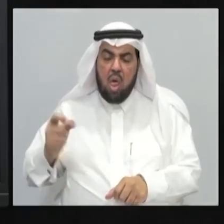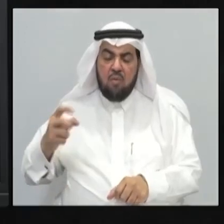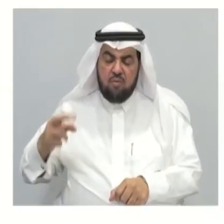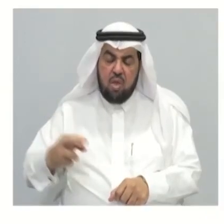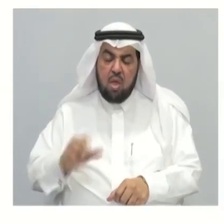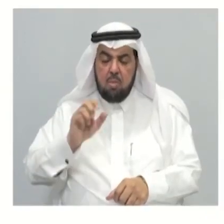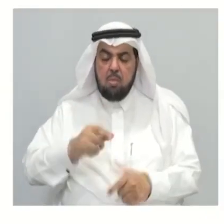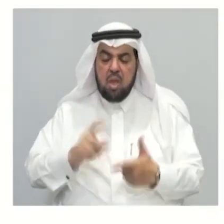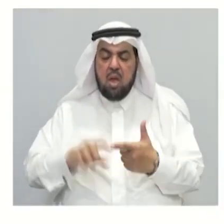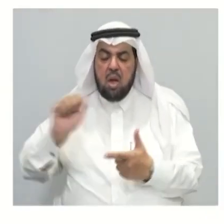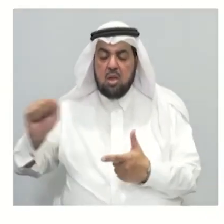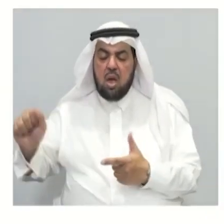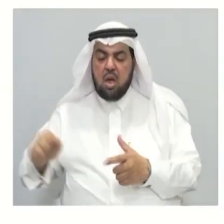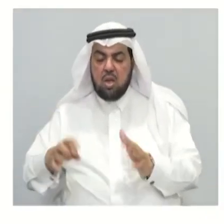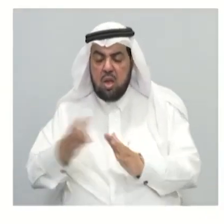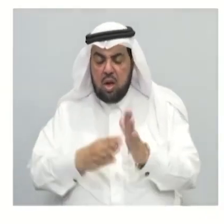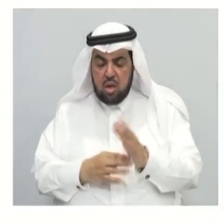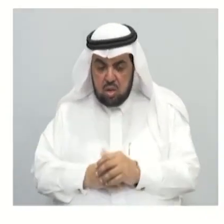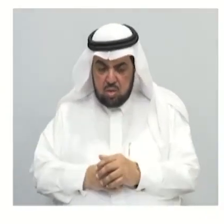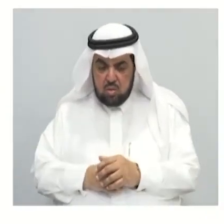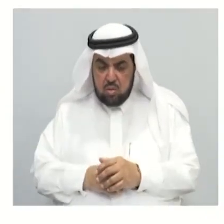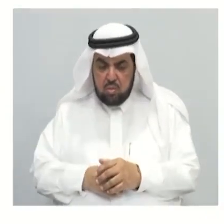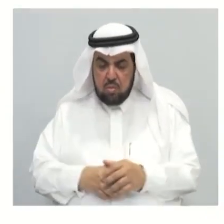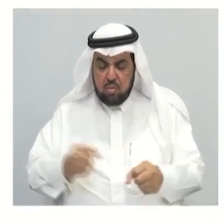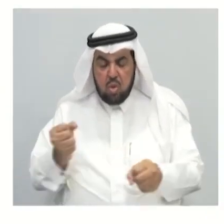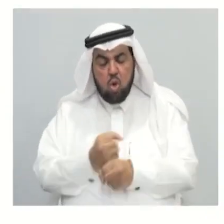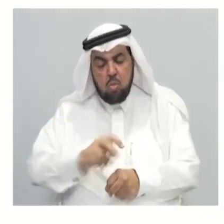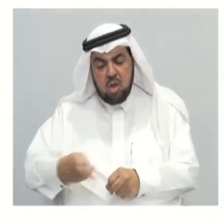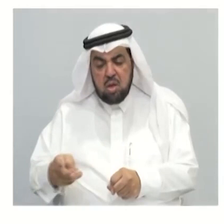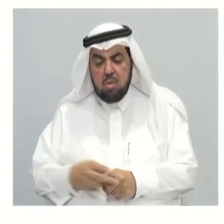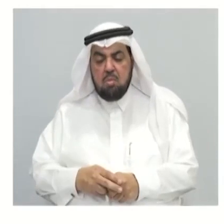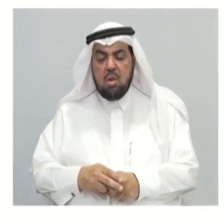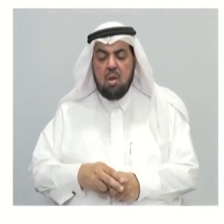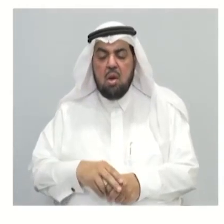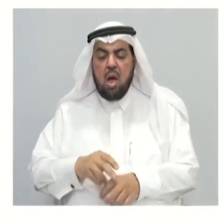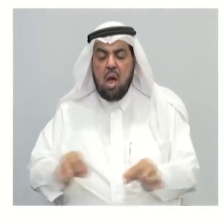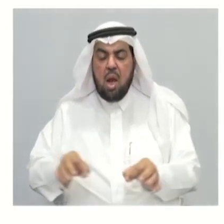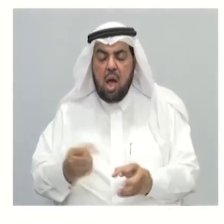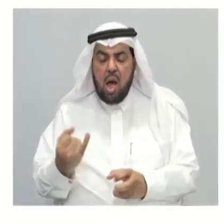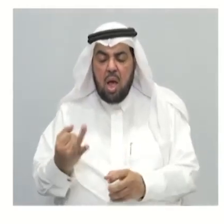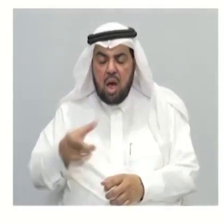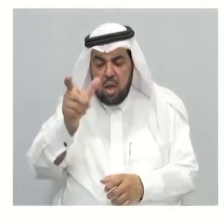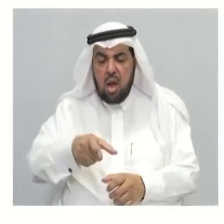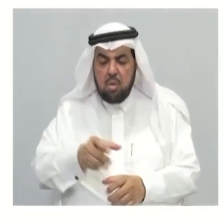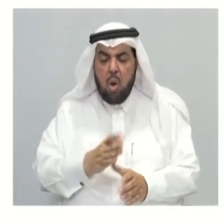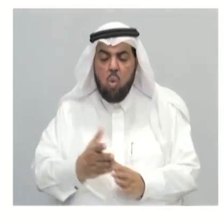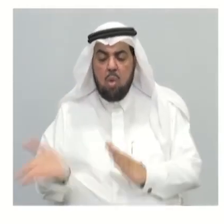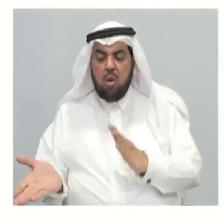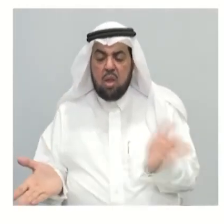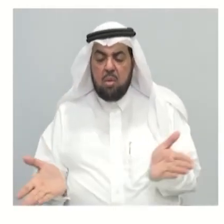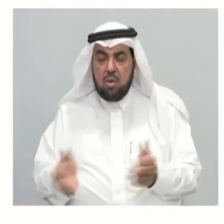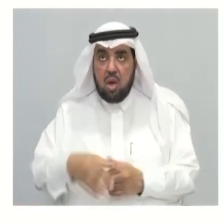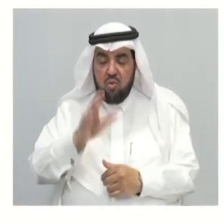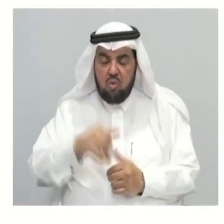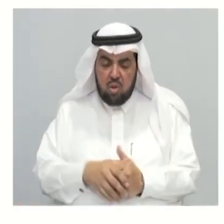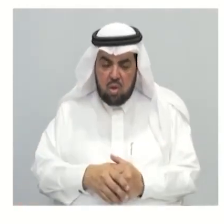خصائص النص ونقوم بتعديله بناء على ان عدد الاعمده او المحاذاه المحاذاه